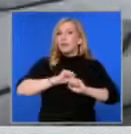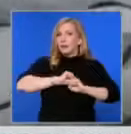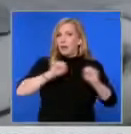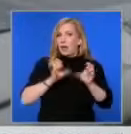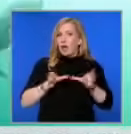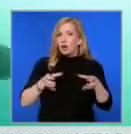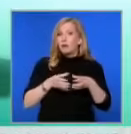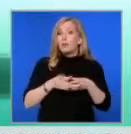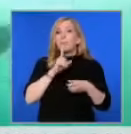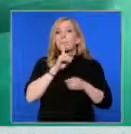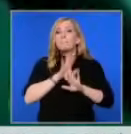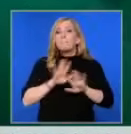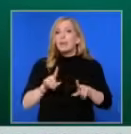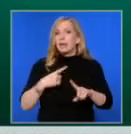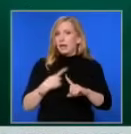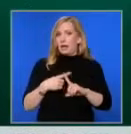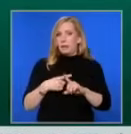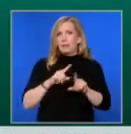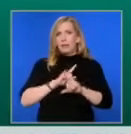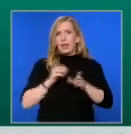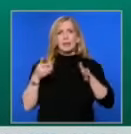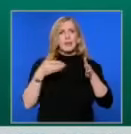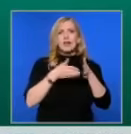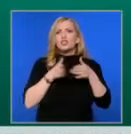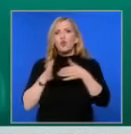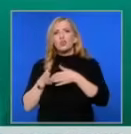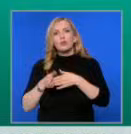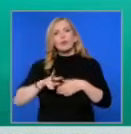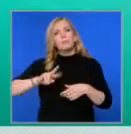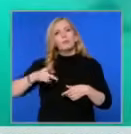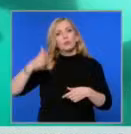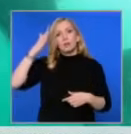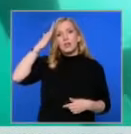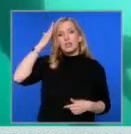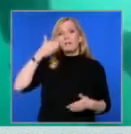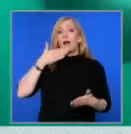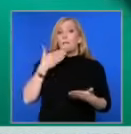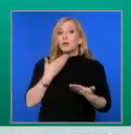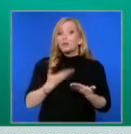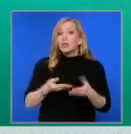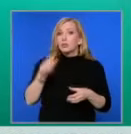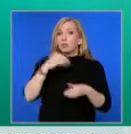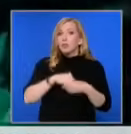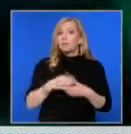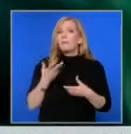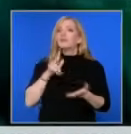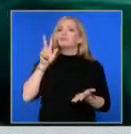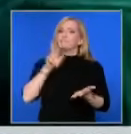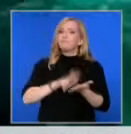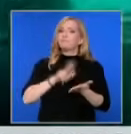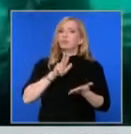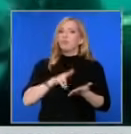има изцяло мирен характер и не е насочена срещу друга държава. Предложението за участие беше одобрено от